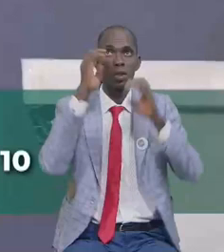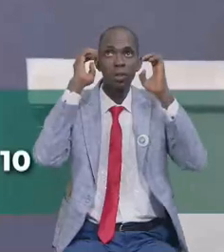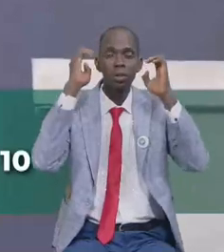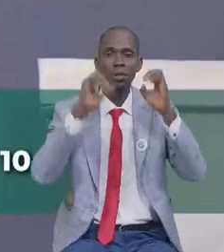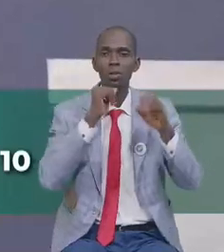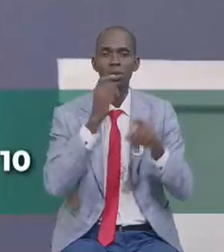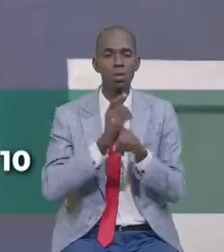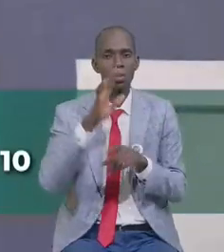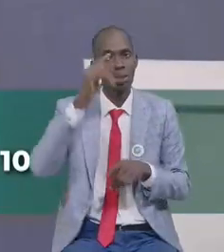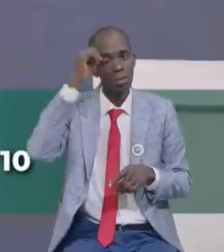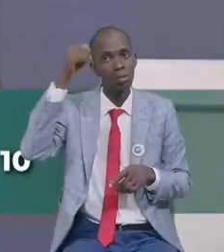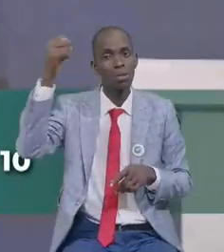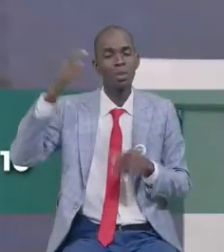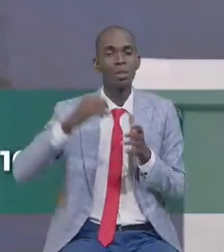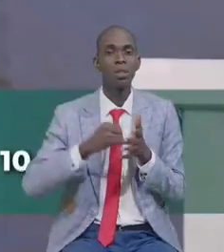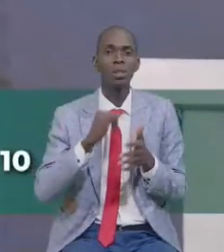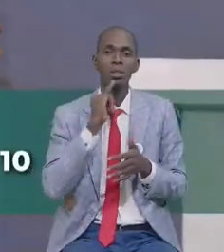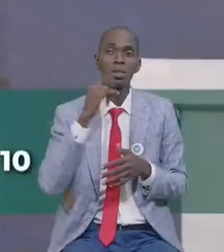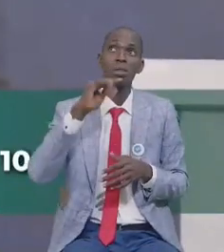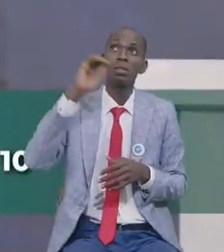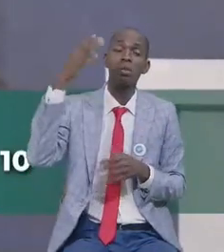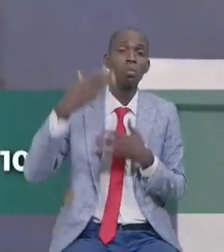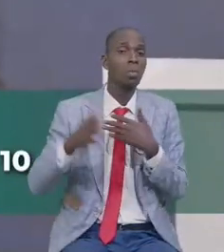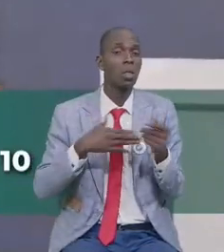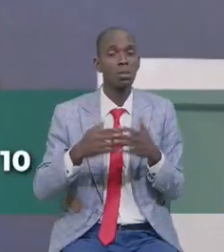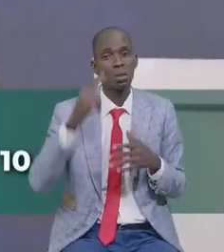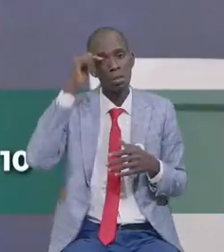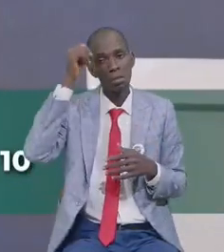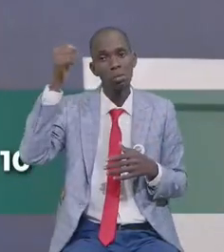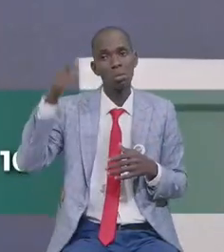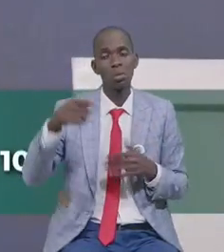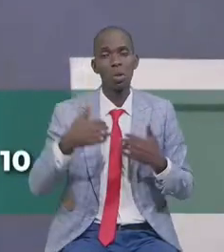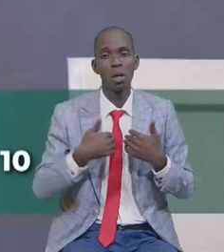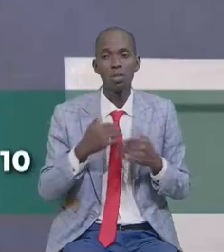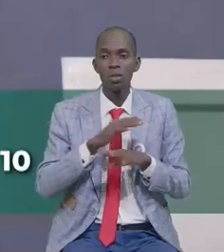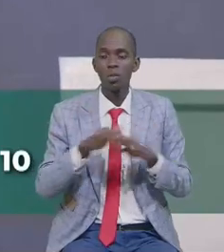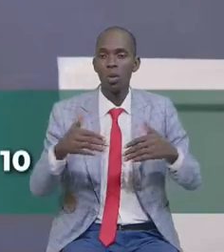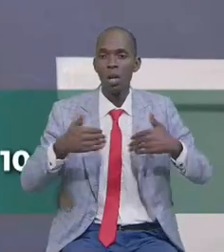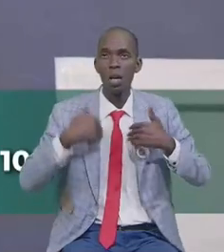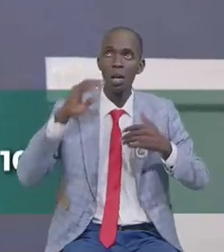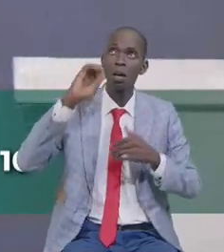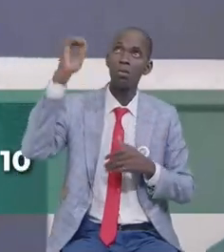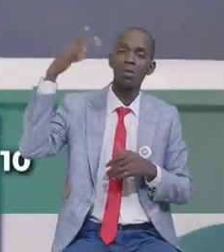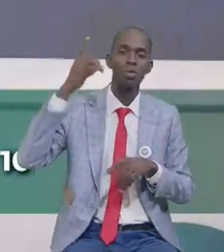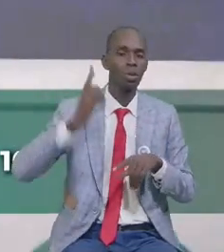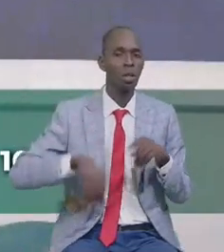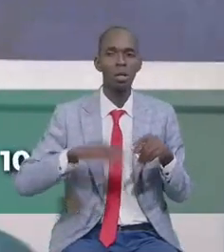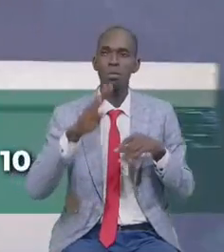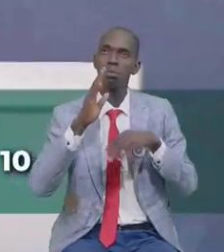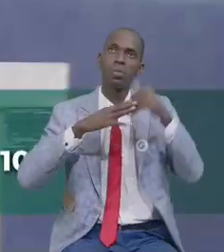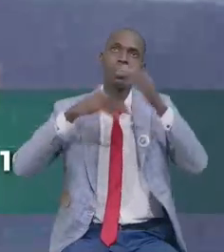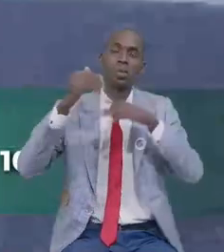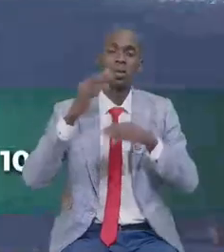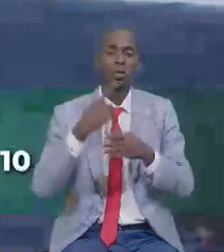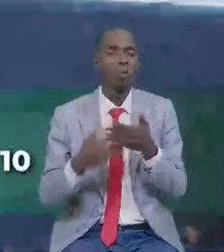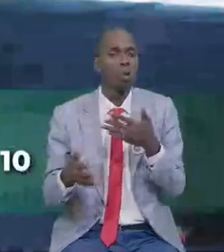théologie. C'est la grâce. Quelle que soit la théologie que nous avons, si nous n'avons pas la grâce, nous ne pourrons pas bâtir. Peu